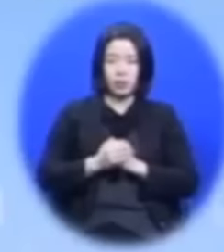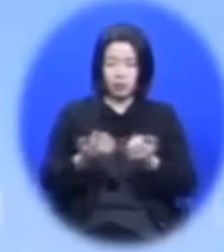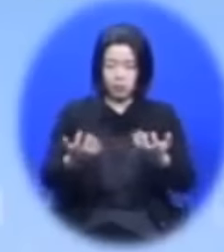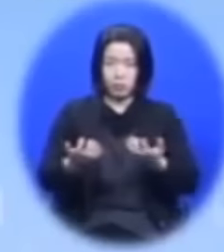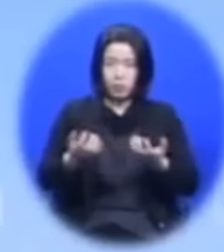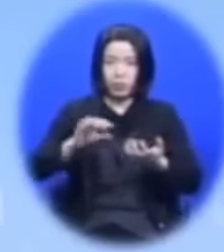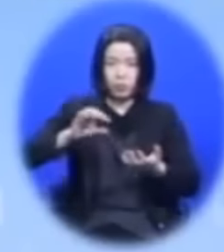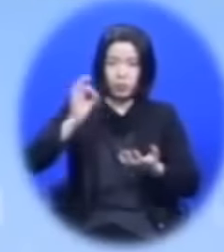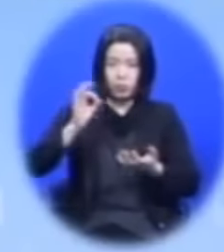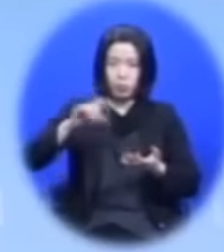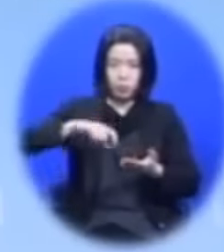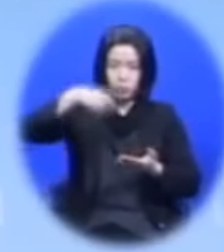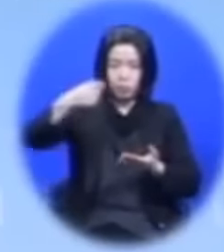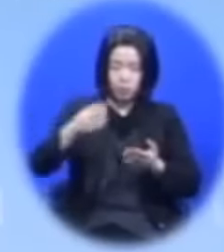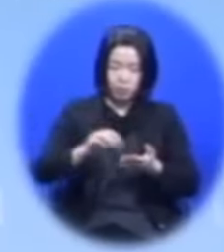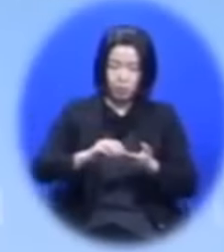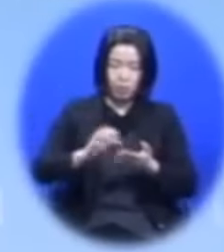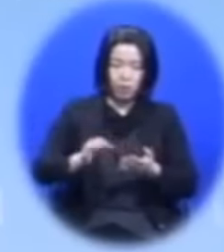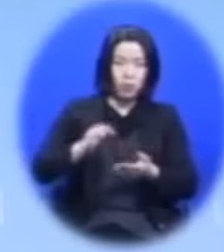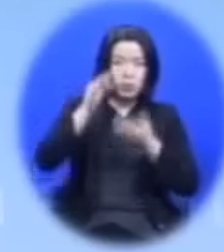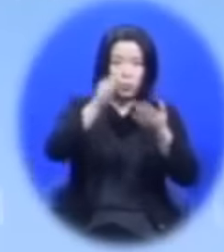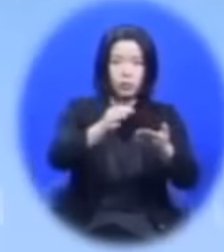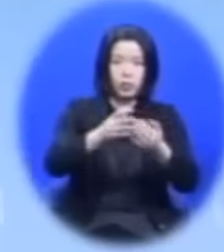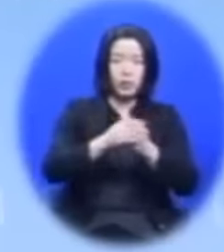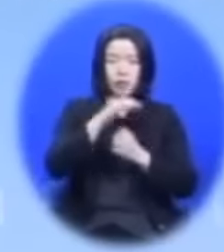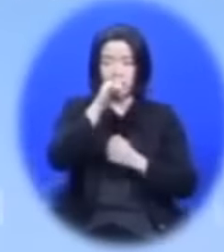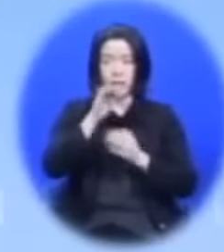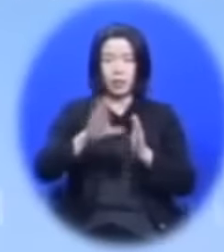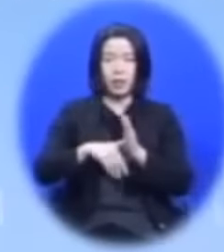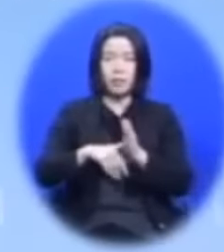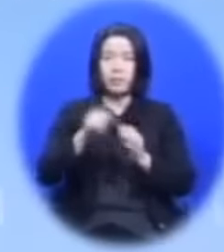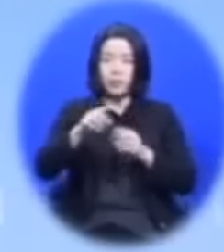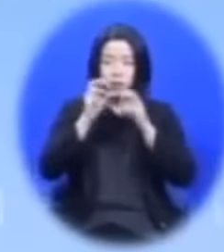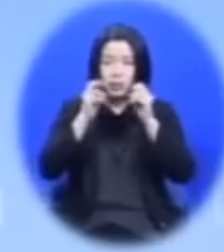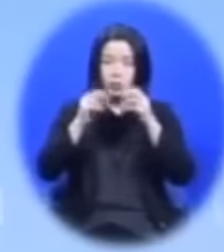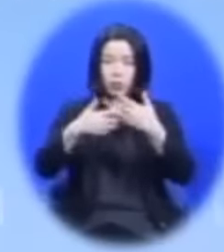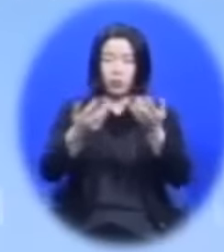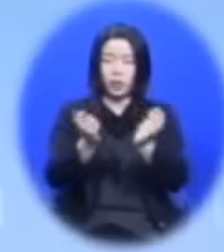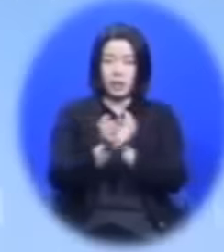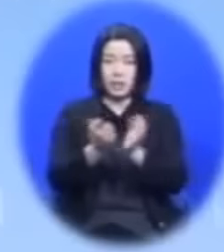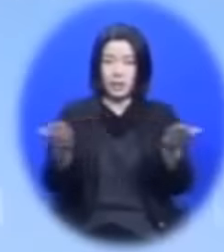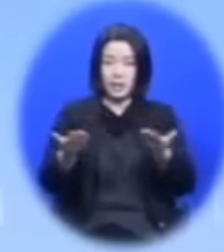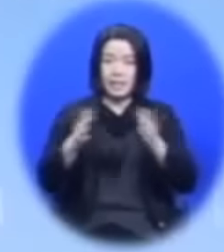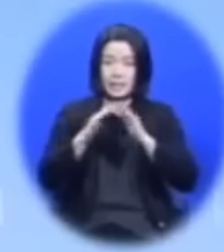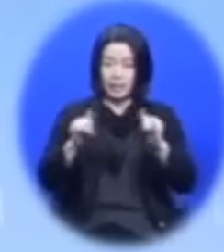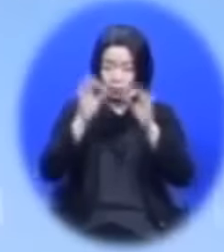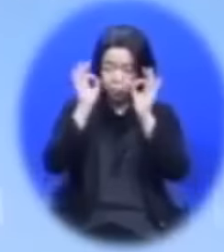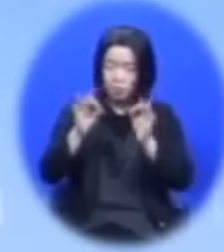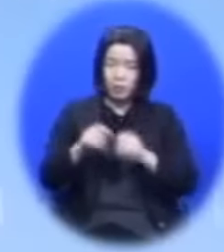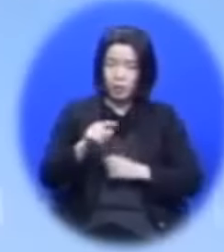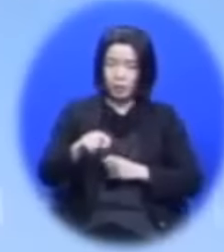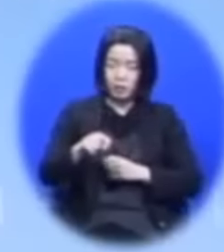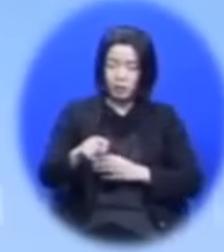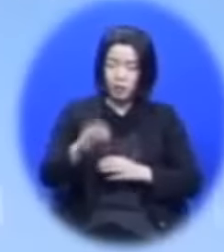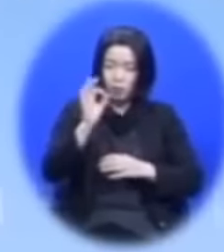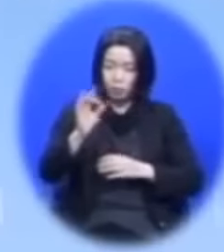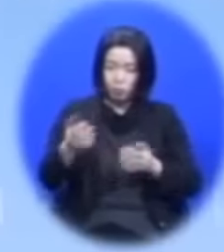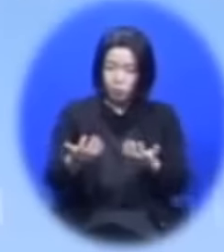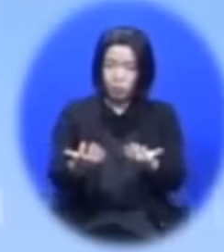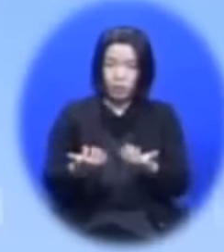꺼내서 거기서 돈을 기부를 하는데, 그 선교단체 직원이 보니까 그 돈 상자